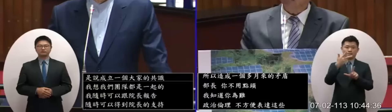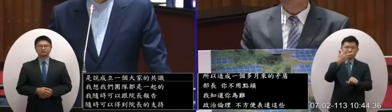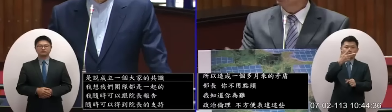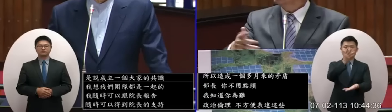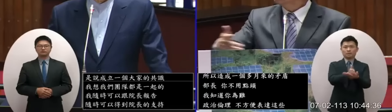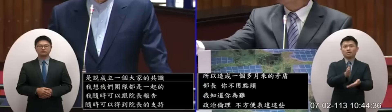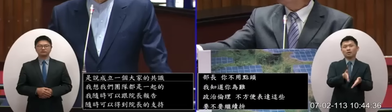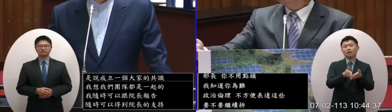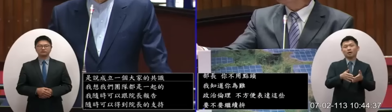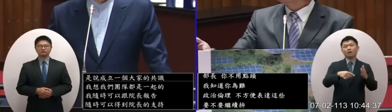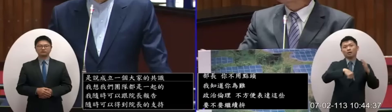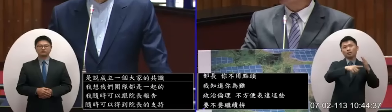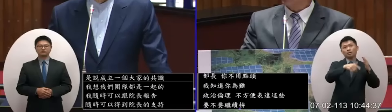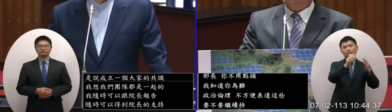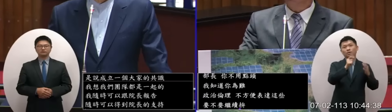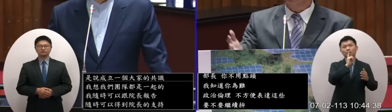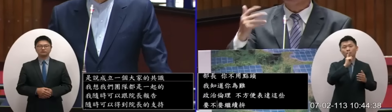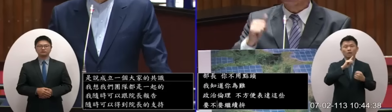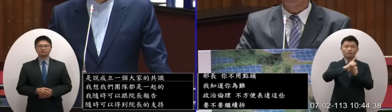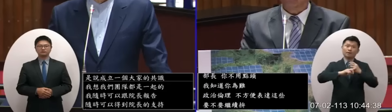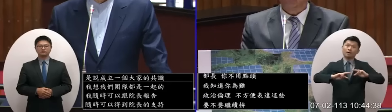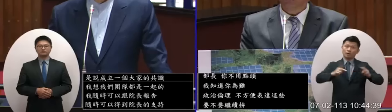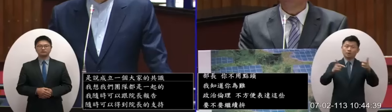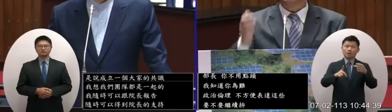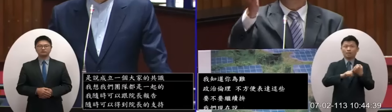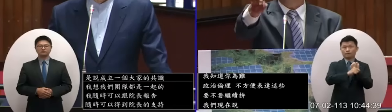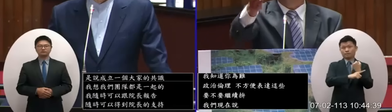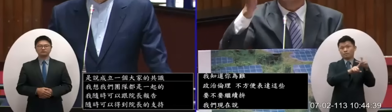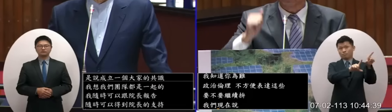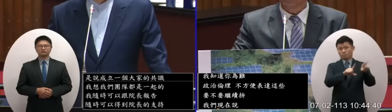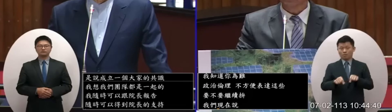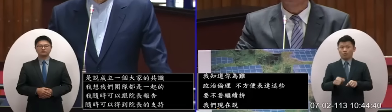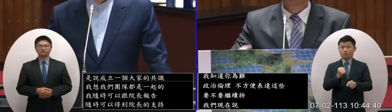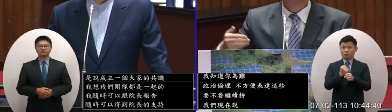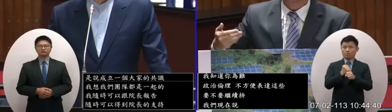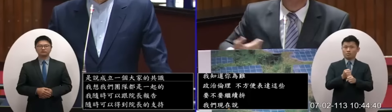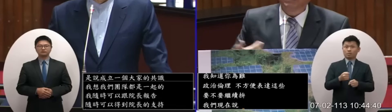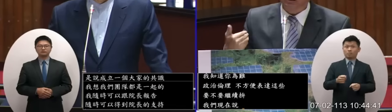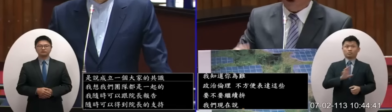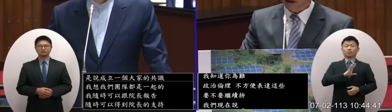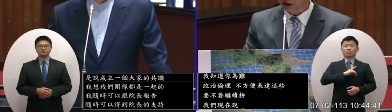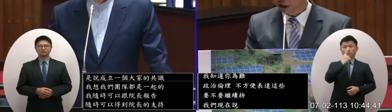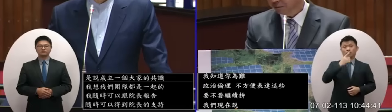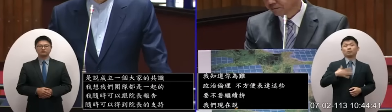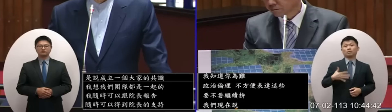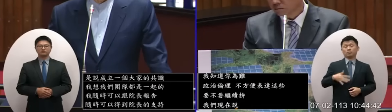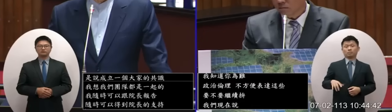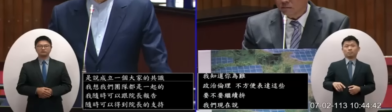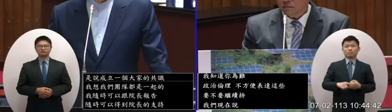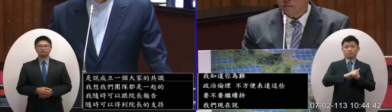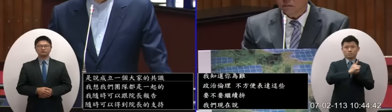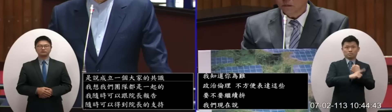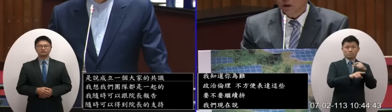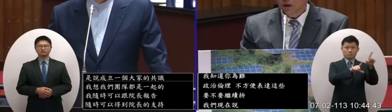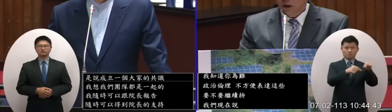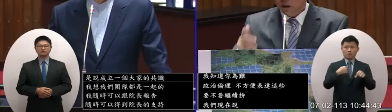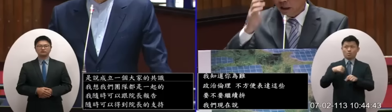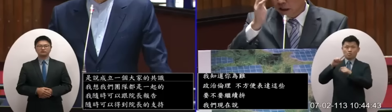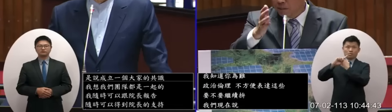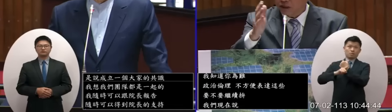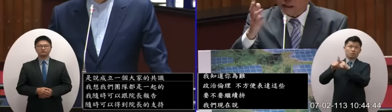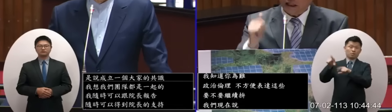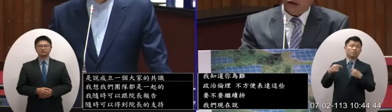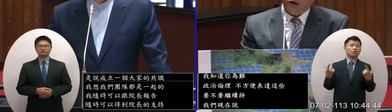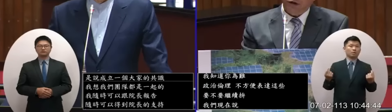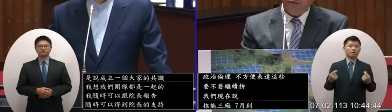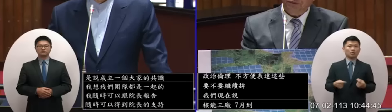讲讲啊，你落法律来修改，我依法行政，我嘛在立马依法行政，我嘛依法行政。啊，恁